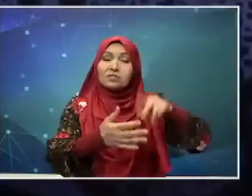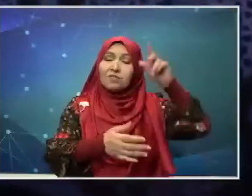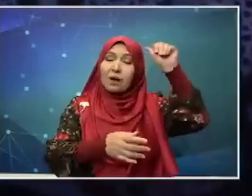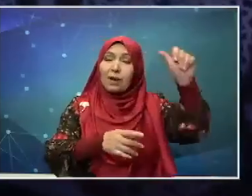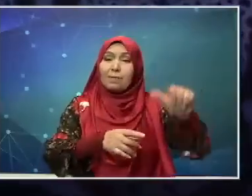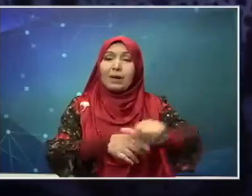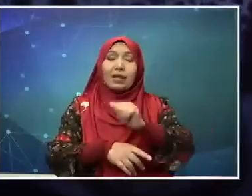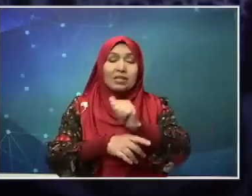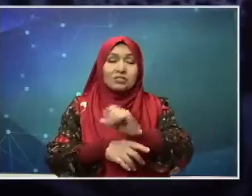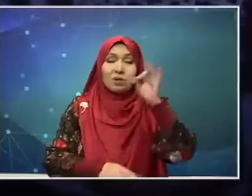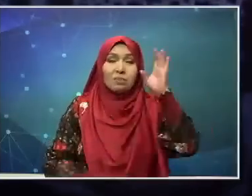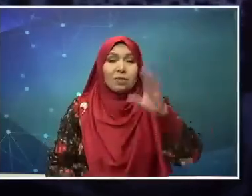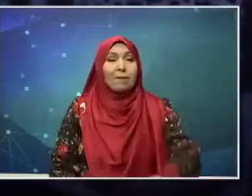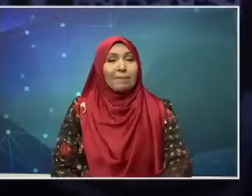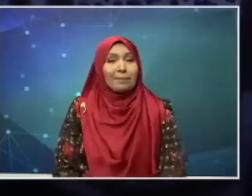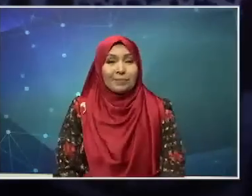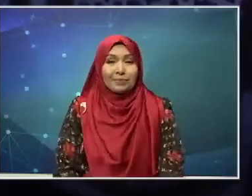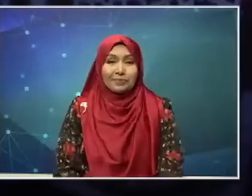uh